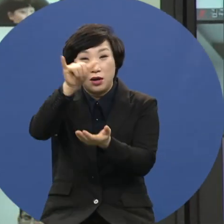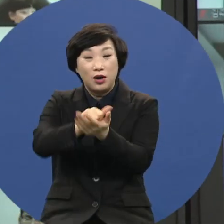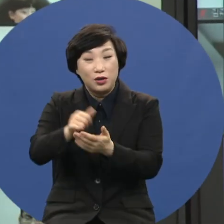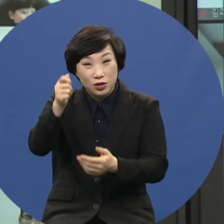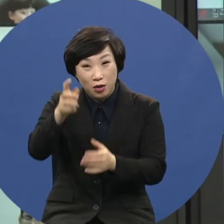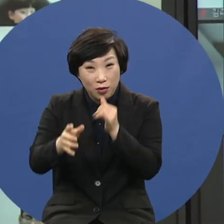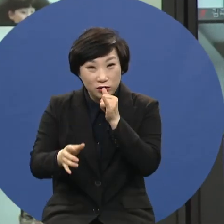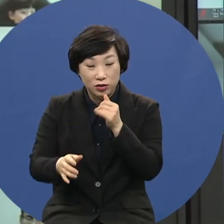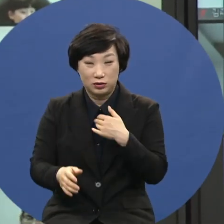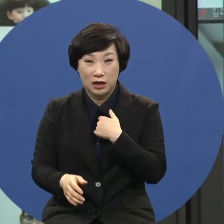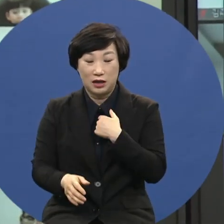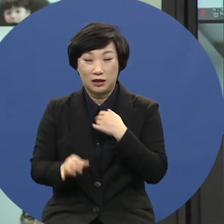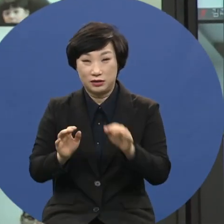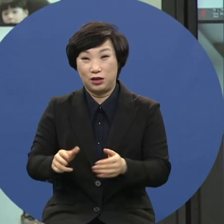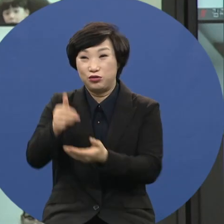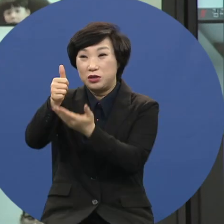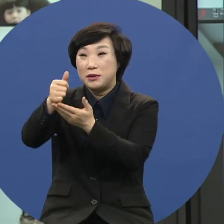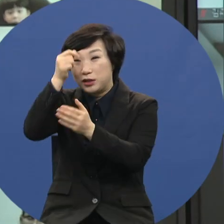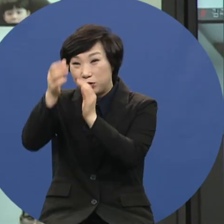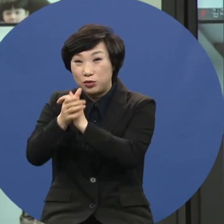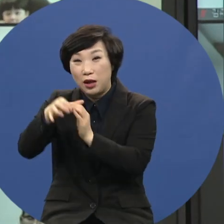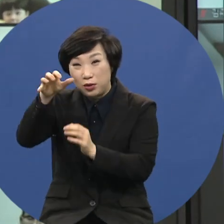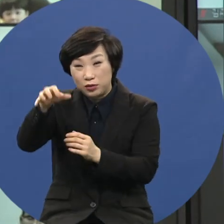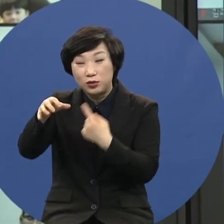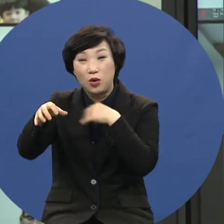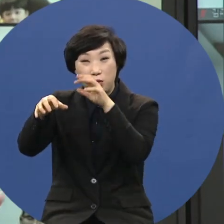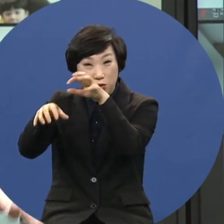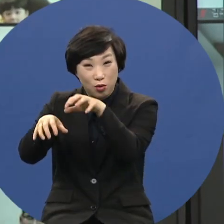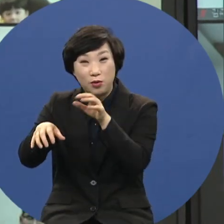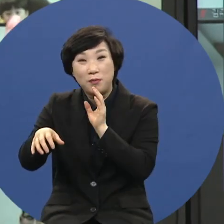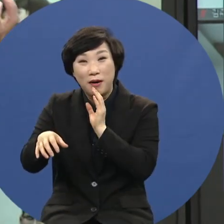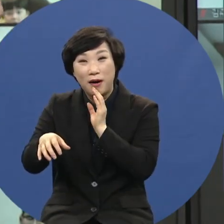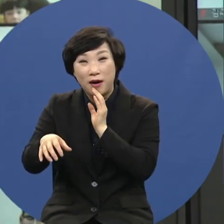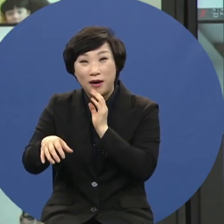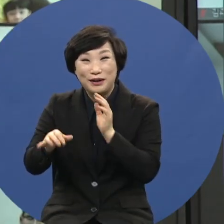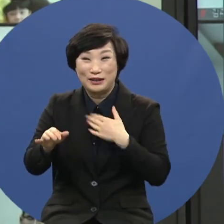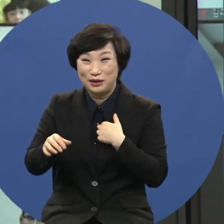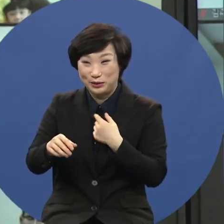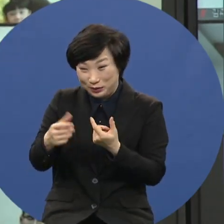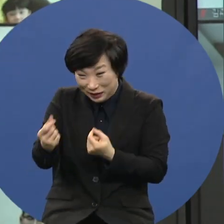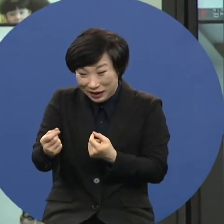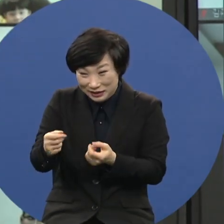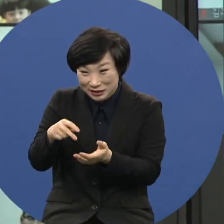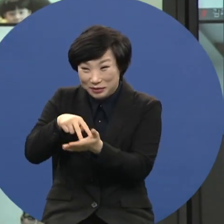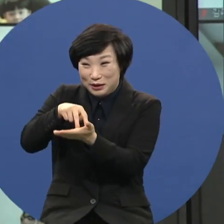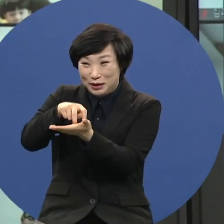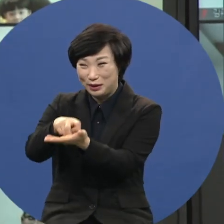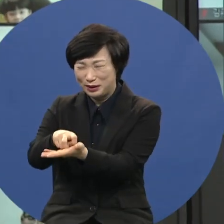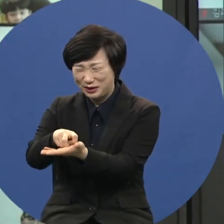주님이 기도했던 겟세마네 동산에서 무릎을 꿇고